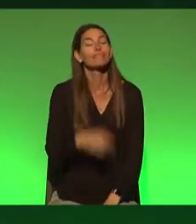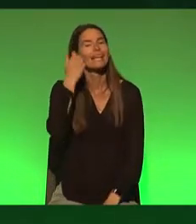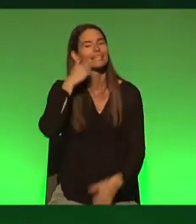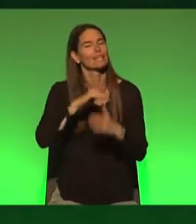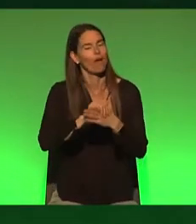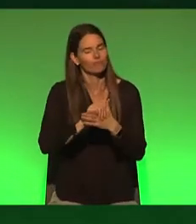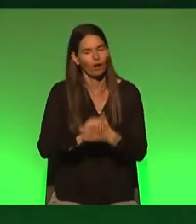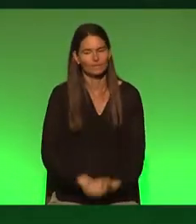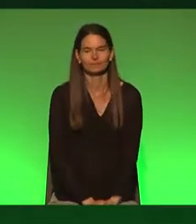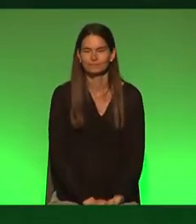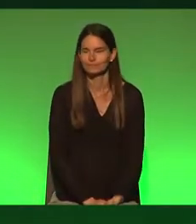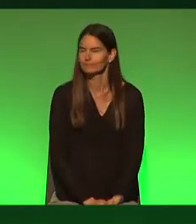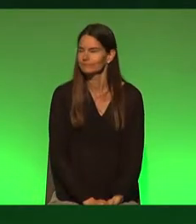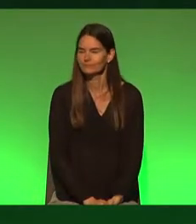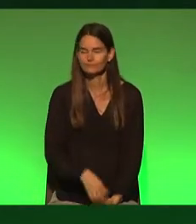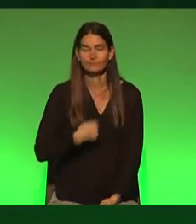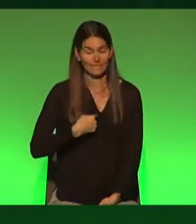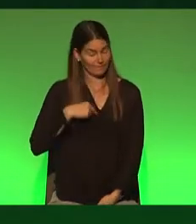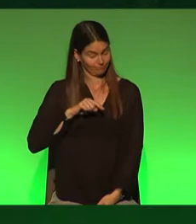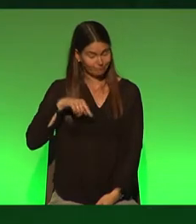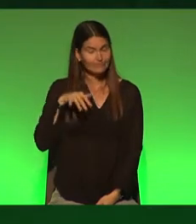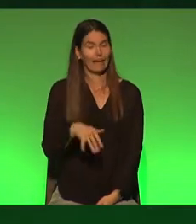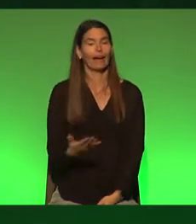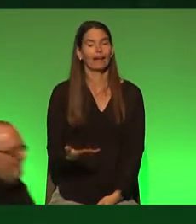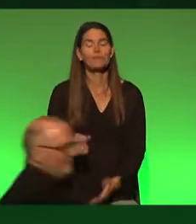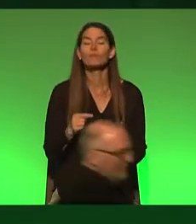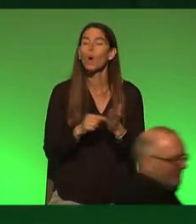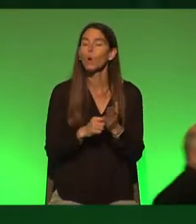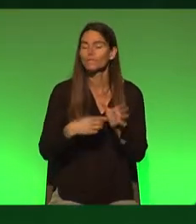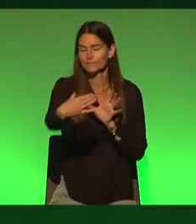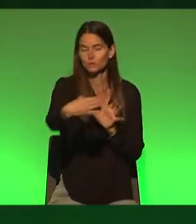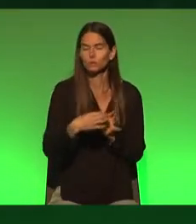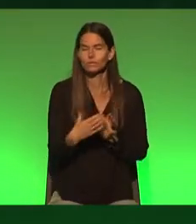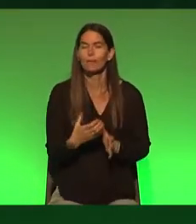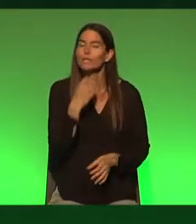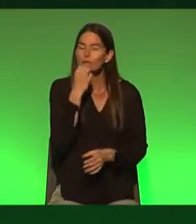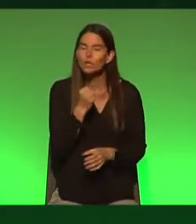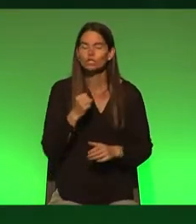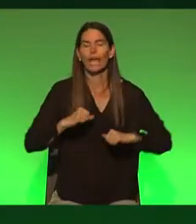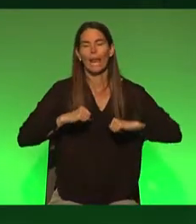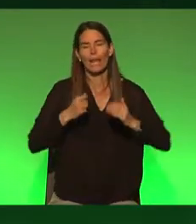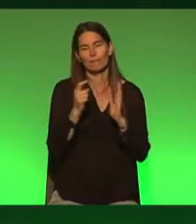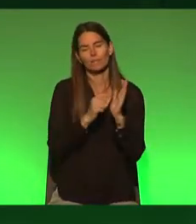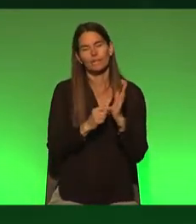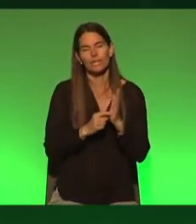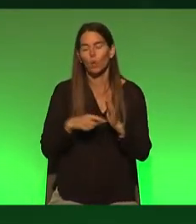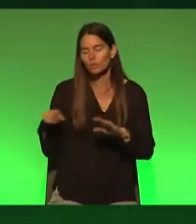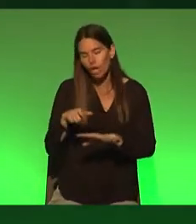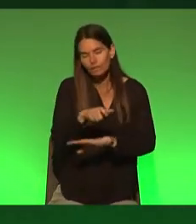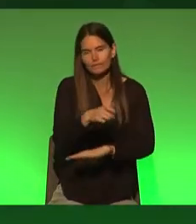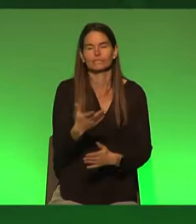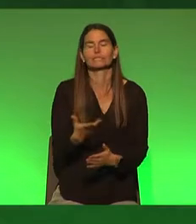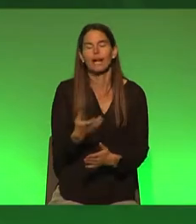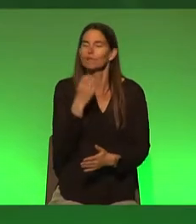Liebe Freundinnen und Freunde, ich stehe heute hier, weil ich mit euch zusammen die Lebensbedingungen der Menschen in NRW verbessern